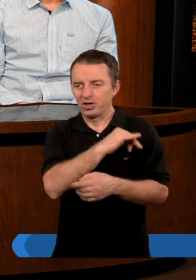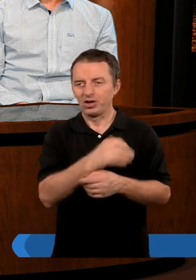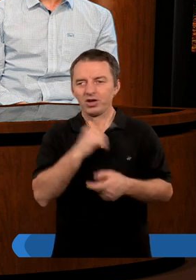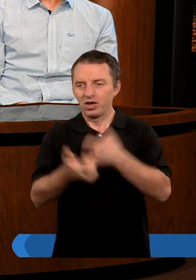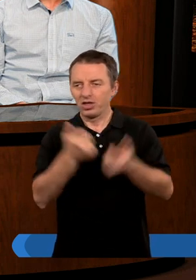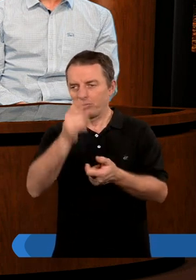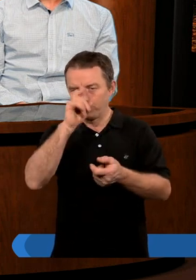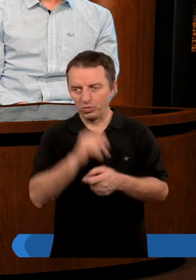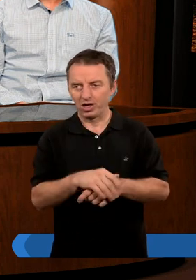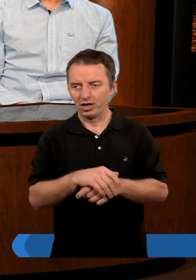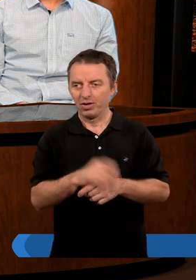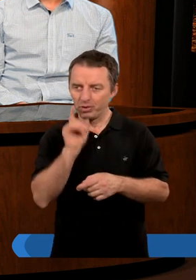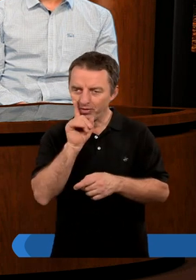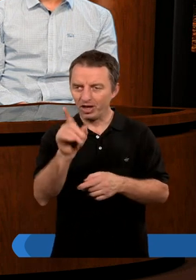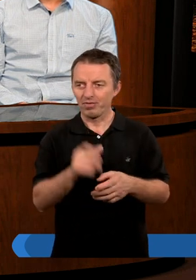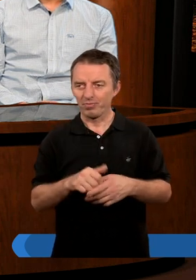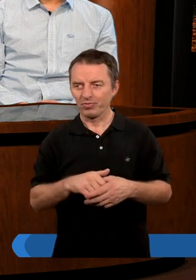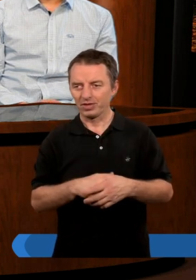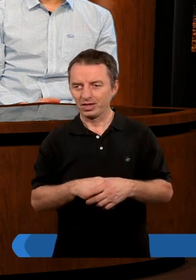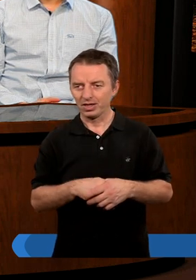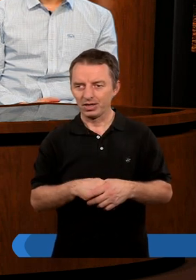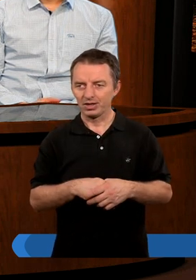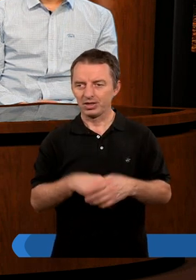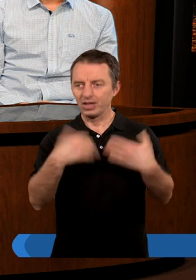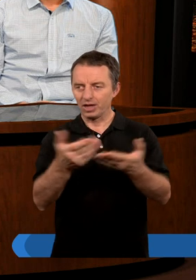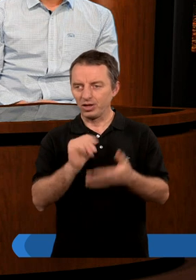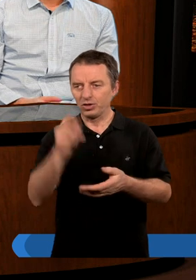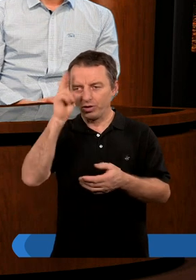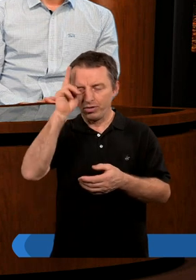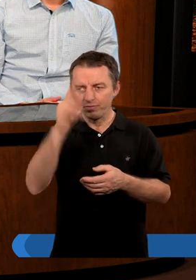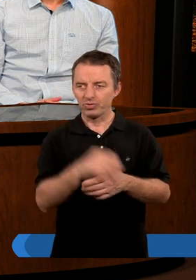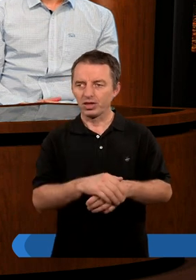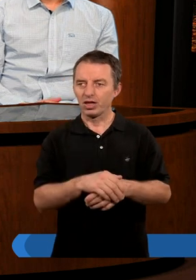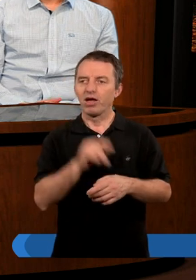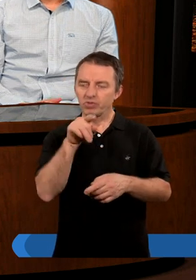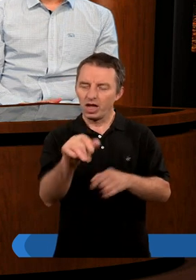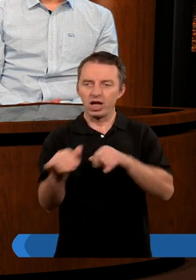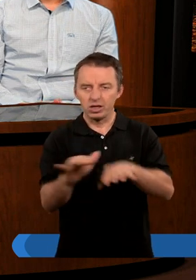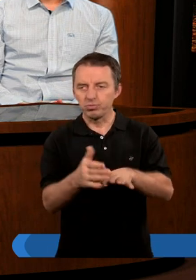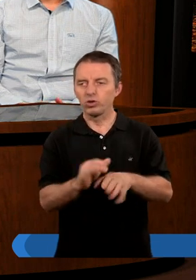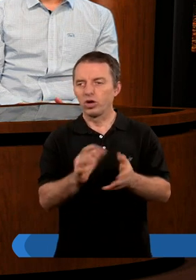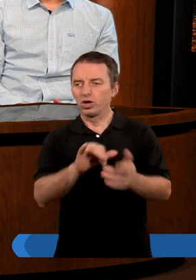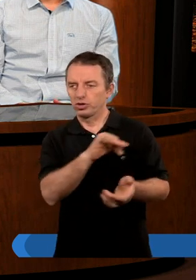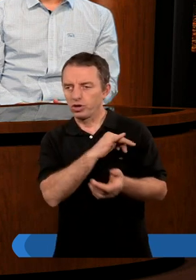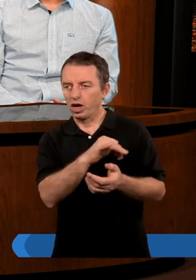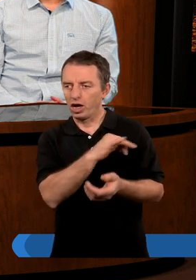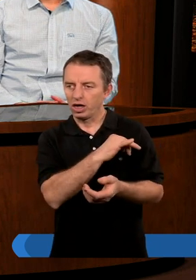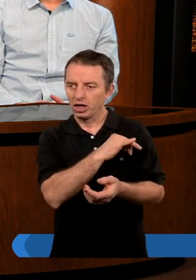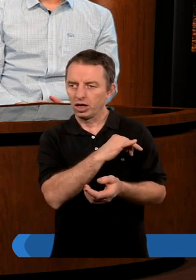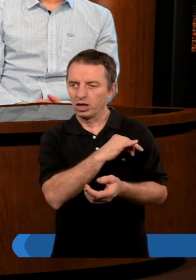nie potknął się, nie zrobił nic złego, prawda? To jak zrozumieć te słowa. Ja to rozumiem w ten sposób, że grzech